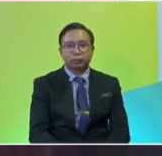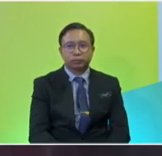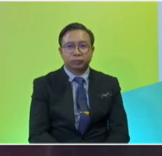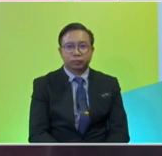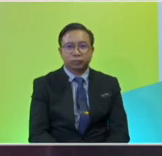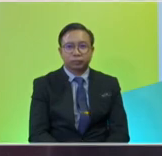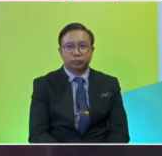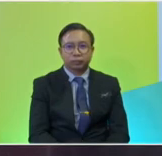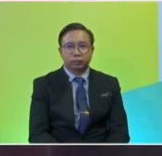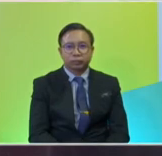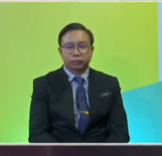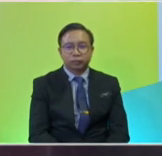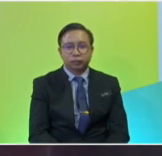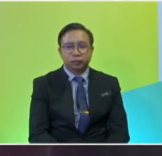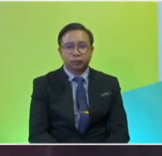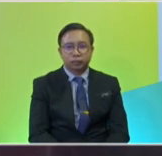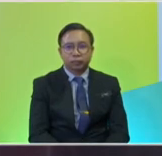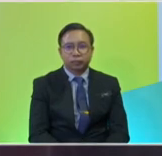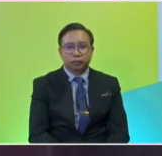kamu tolong